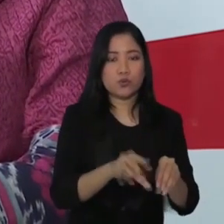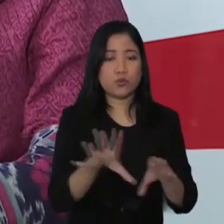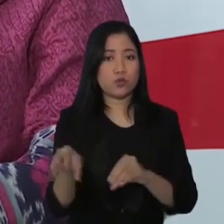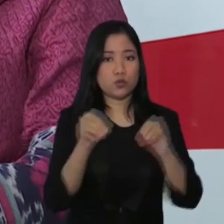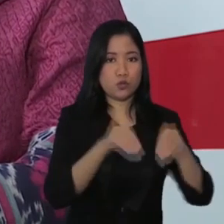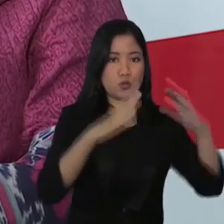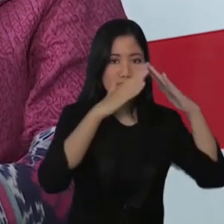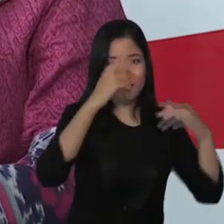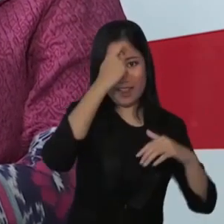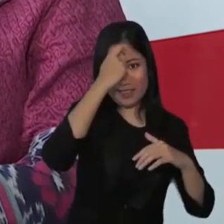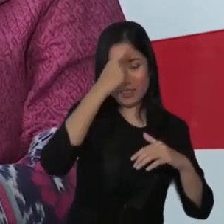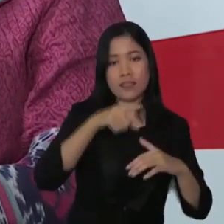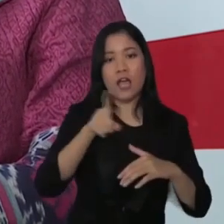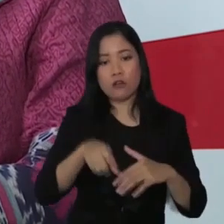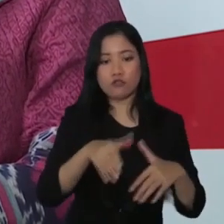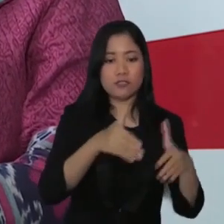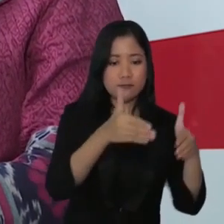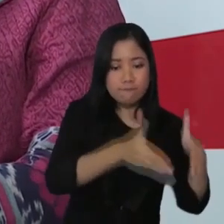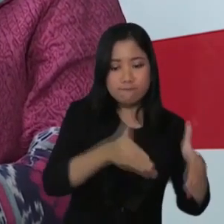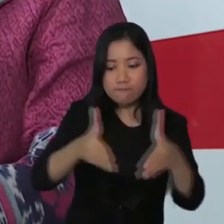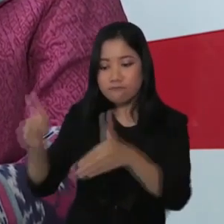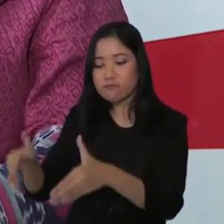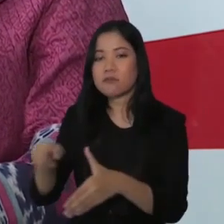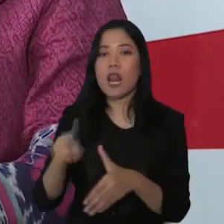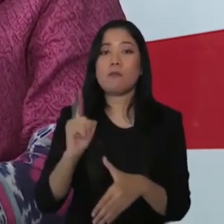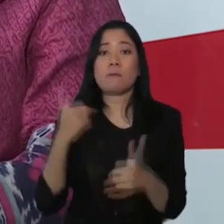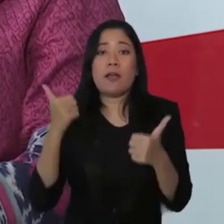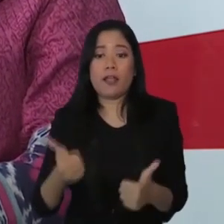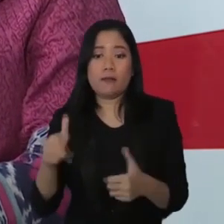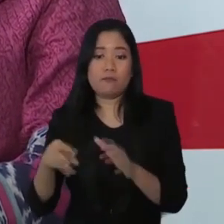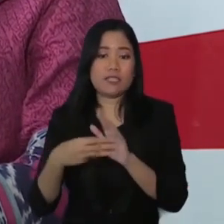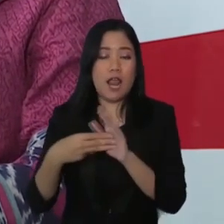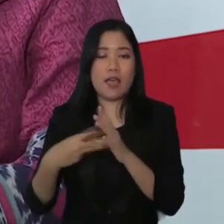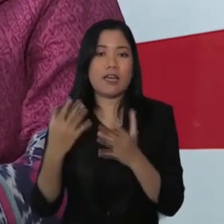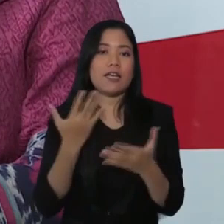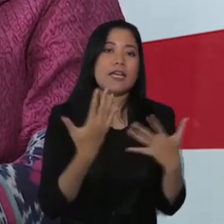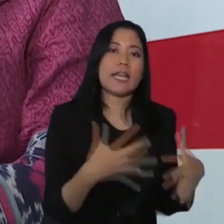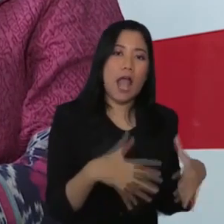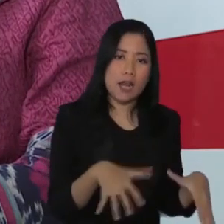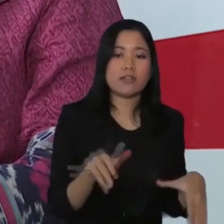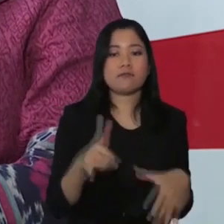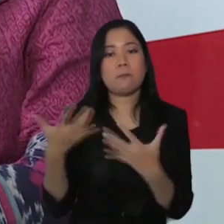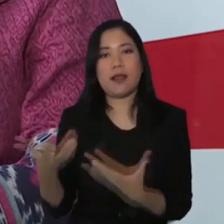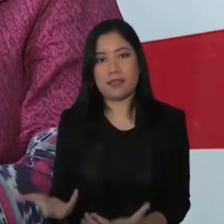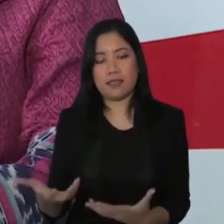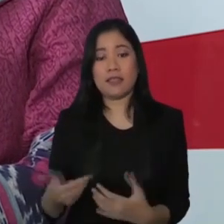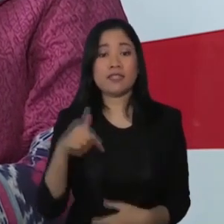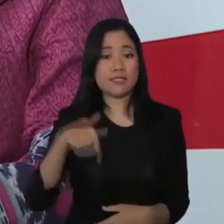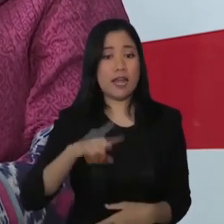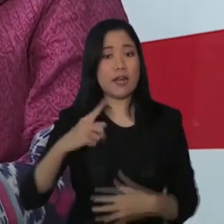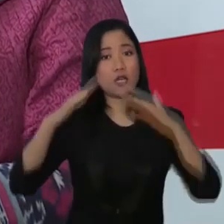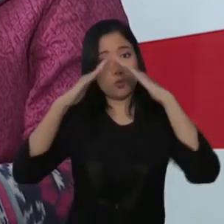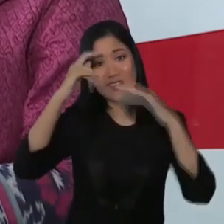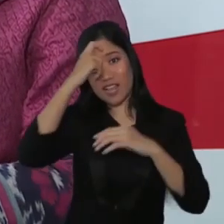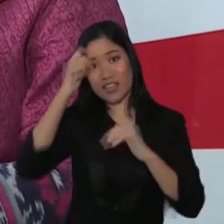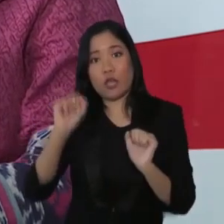sebaiknya dipilah adalah kasus yang sedang dan berat. Saat ini kami juga mempunyai Wisma Atlet yang